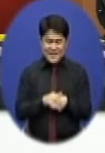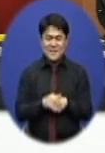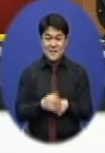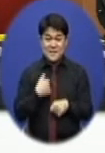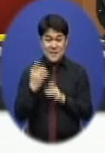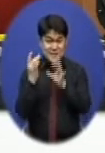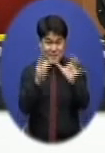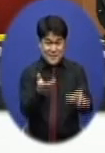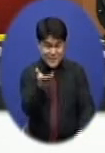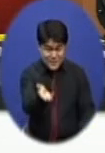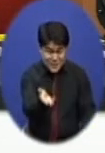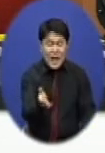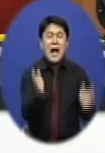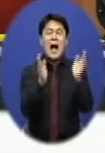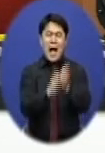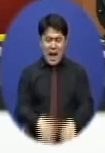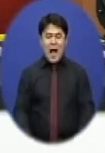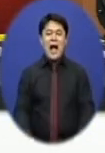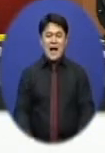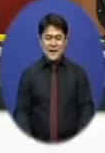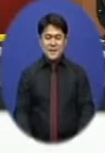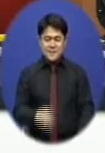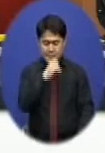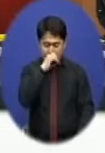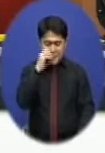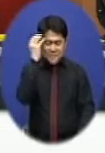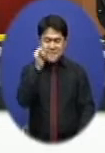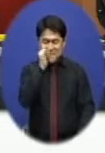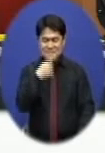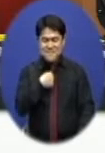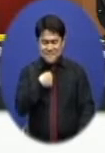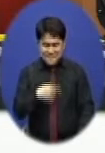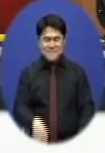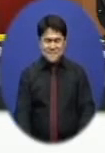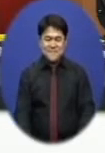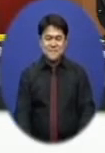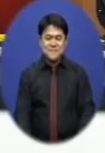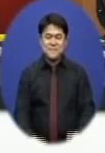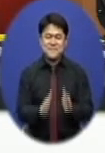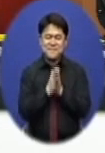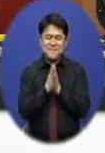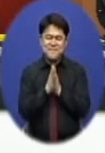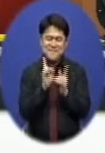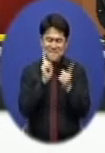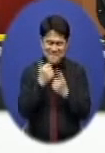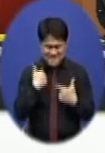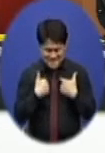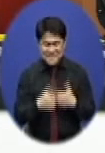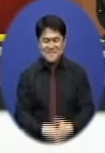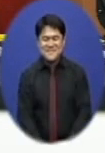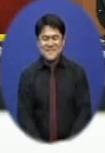제가 받았고요. CD 보내주신 분이구나. 예. 그래서 기억이 나요, 얼핏. 예, 아유, 너무 반가워요.